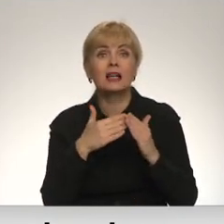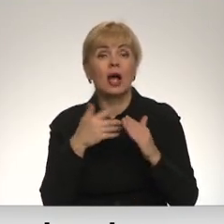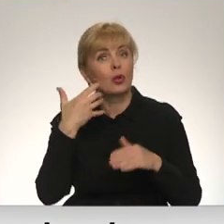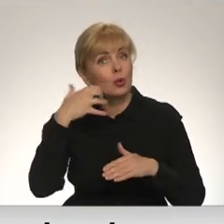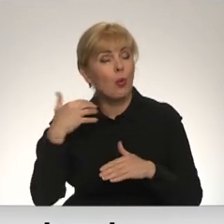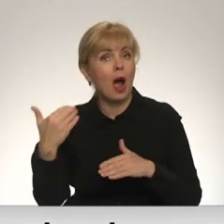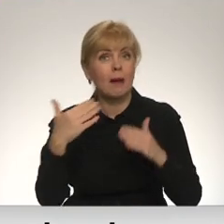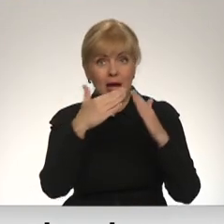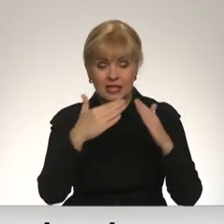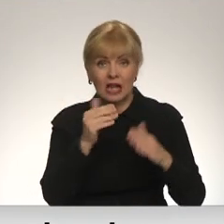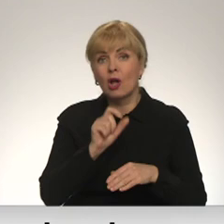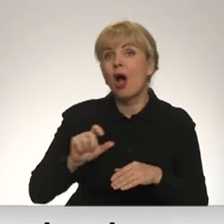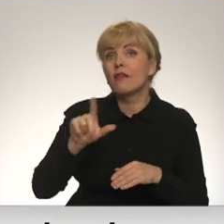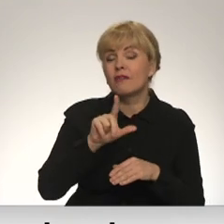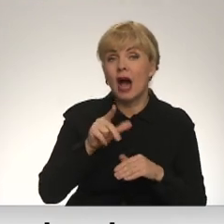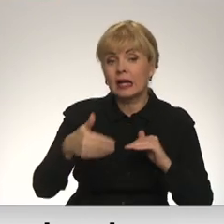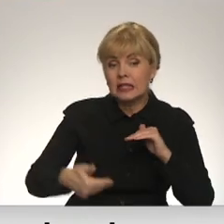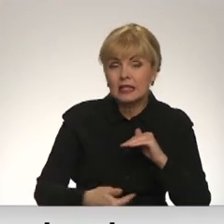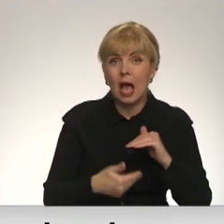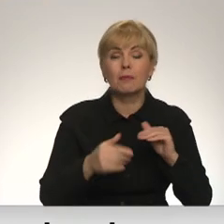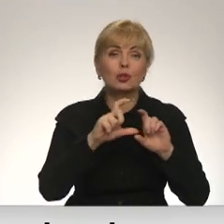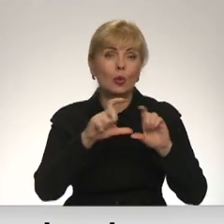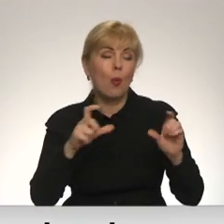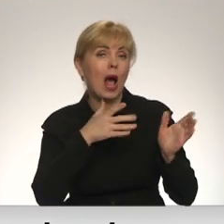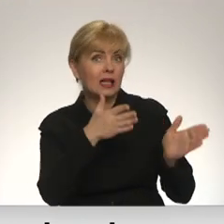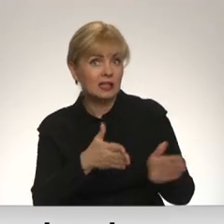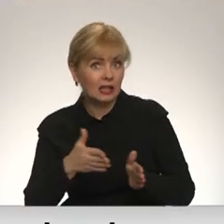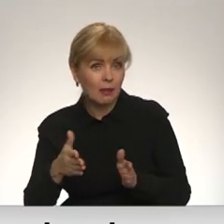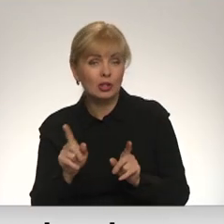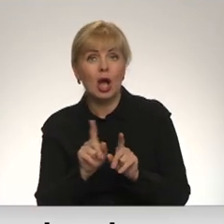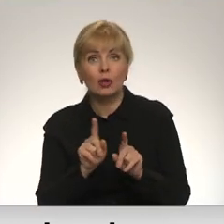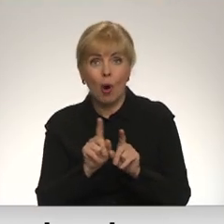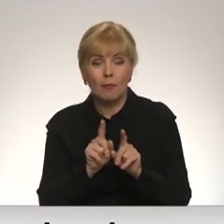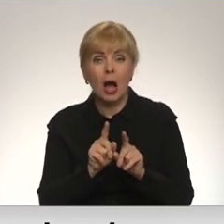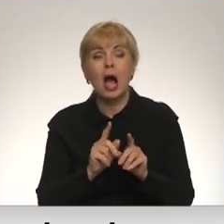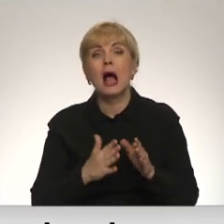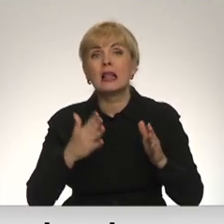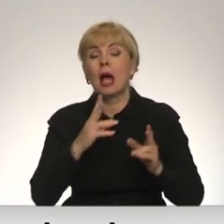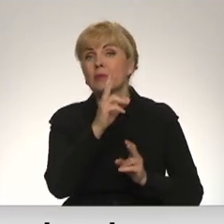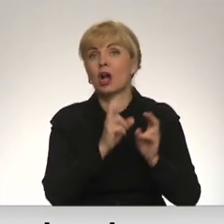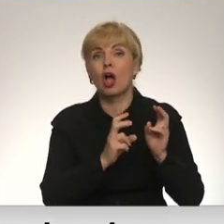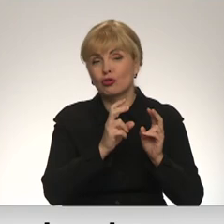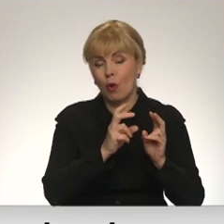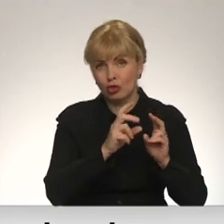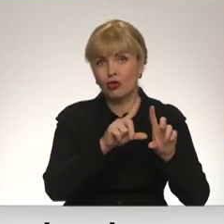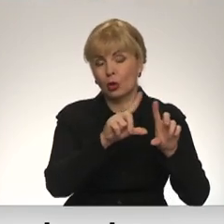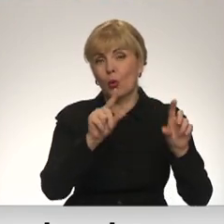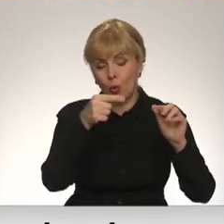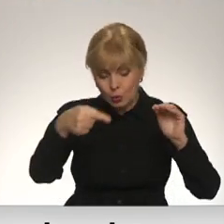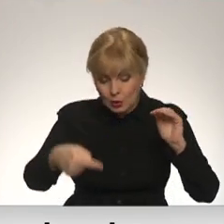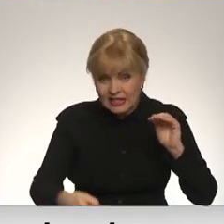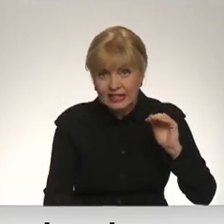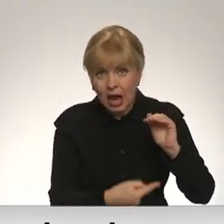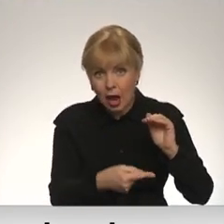ēkas. Vēl vairākas ir zem skolām, slimnīcas, kā arī zem lielajiem ražošanas uzņēmumiem, kas gan